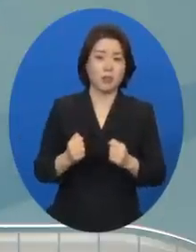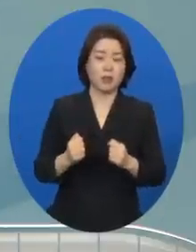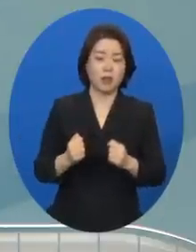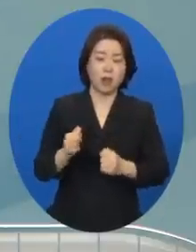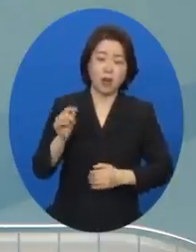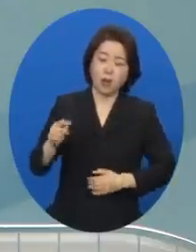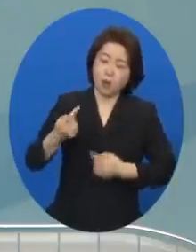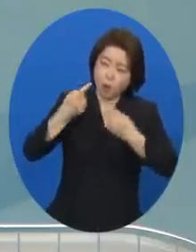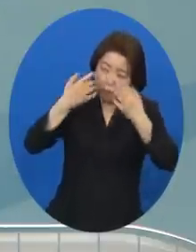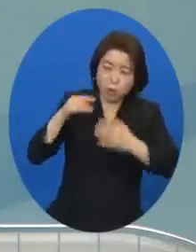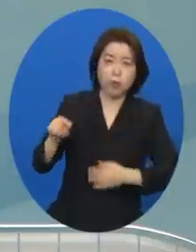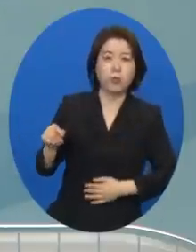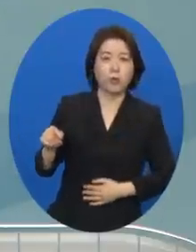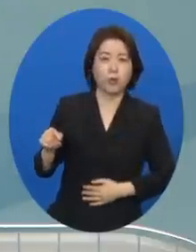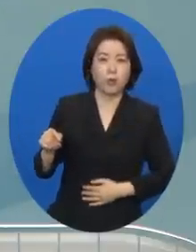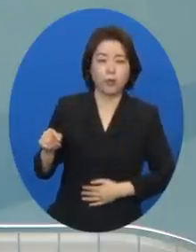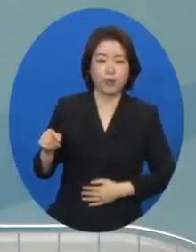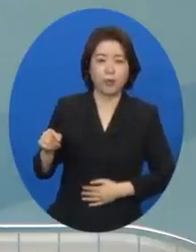분명해요